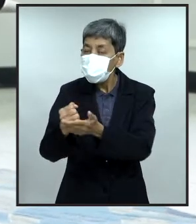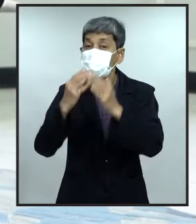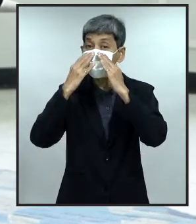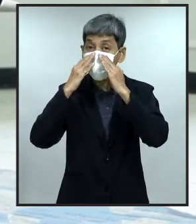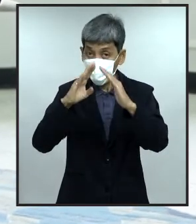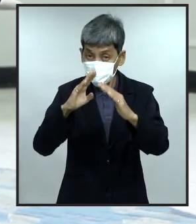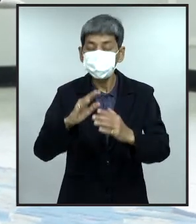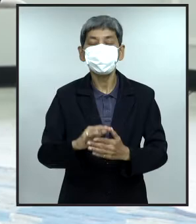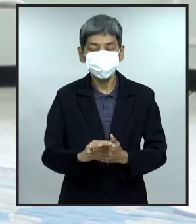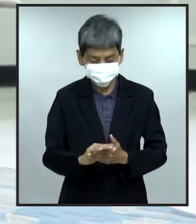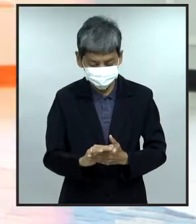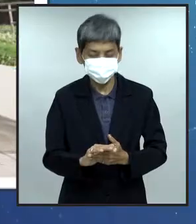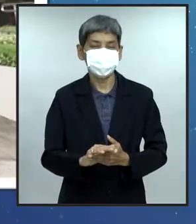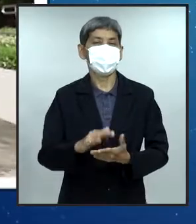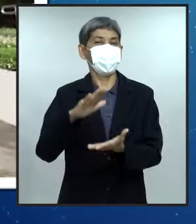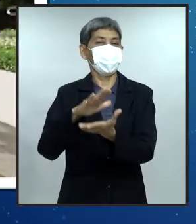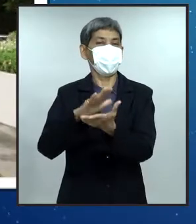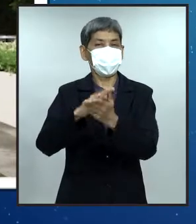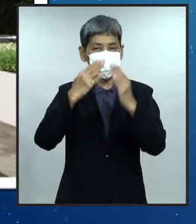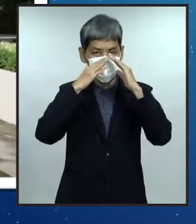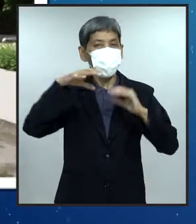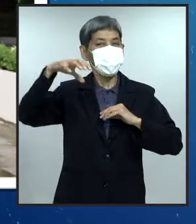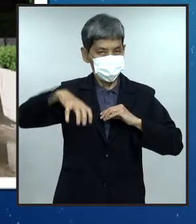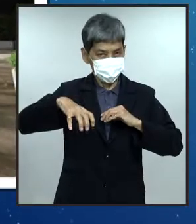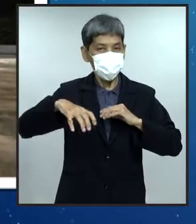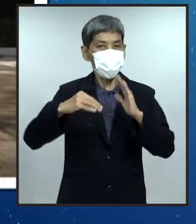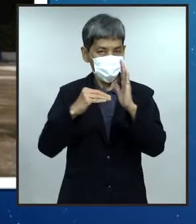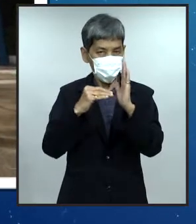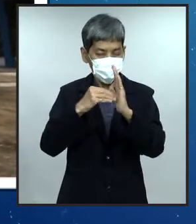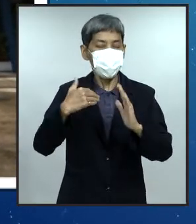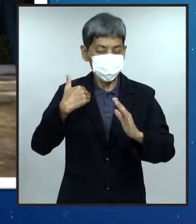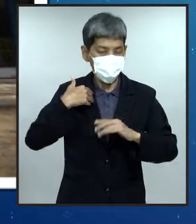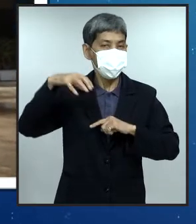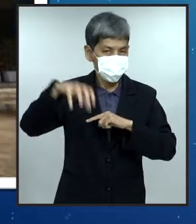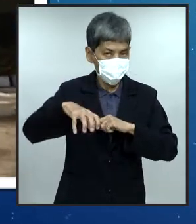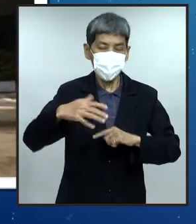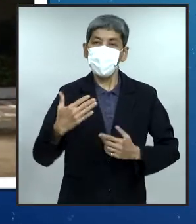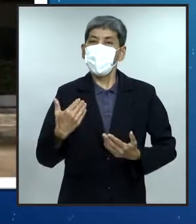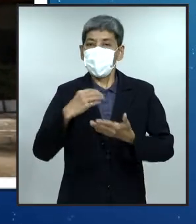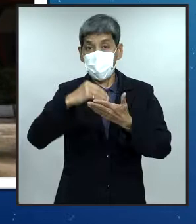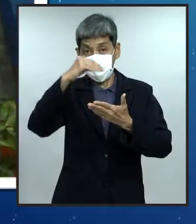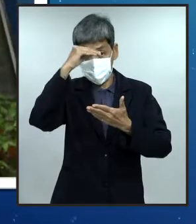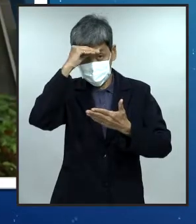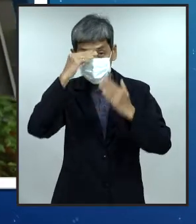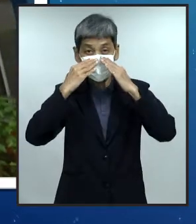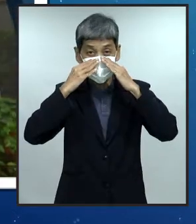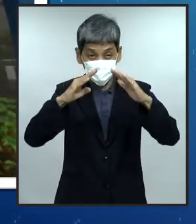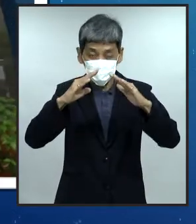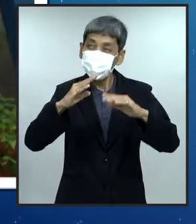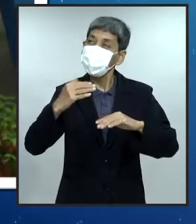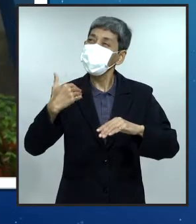คนตาบอดแล้วเนี่ยเรายังมีโรงเรียนสอนคนตาบอดกรุงเทพซึ่งเรามีนักเรียน